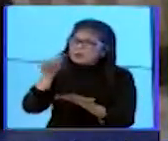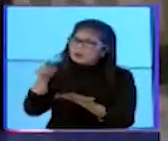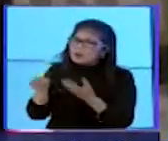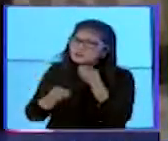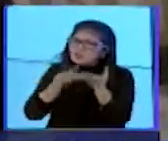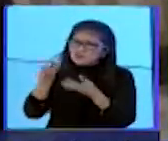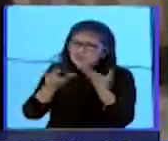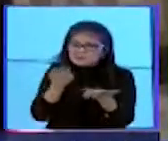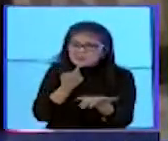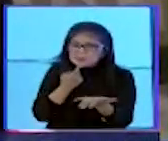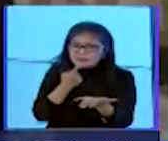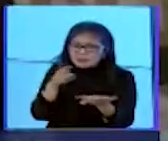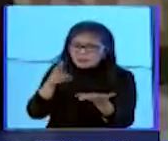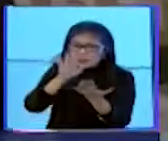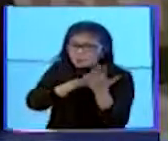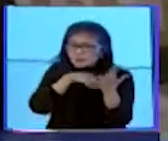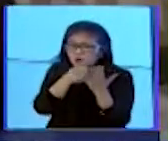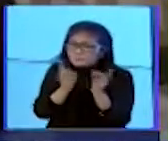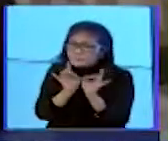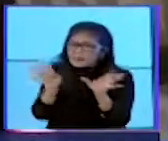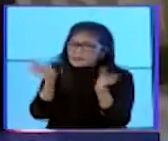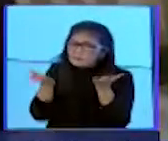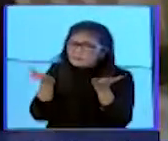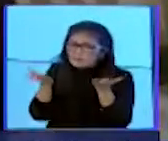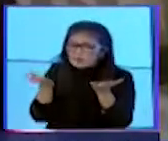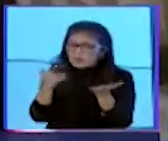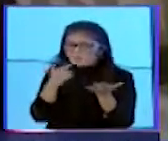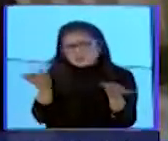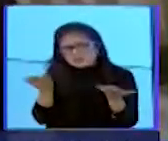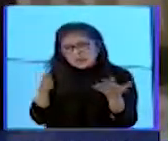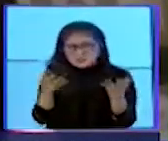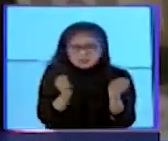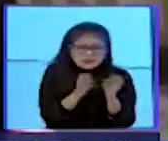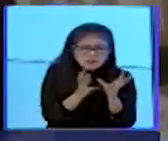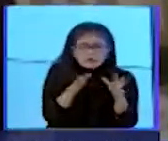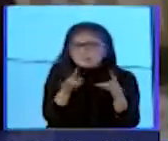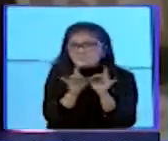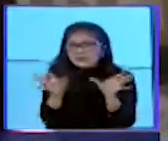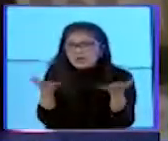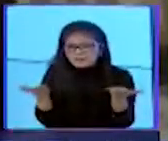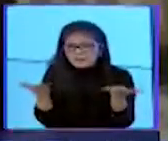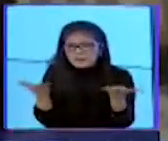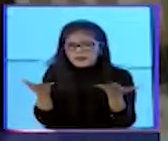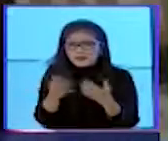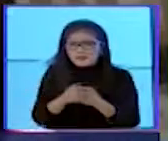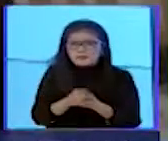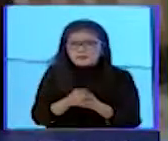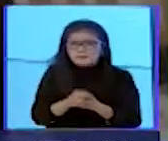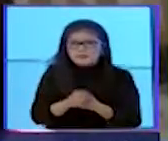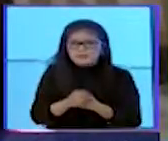perbedaan kurikulum darurat dengan kurikulum normal Pak Oh ya Eh